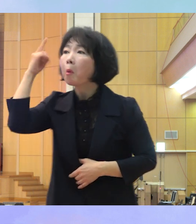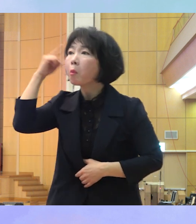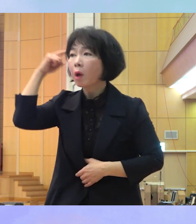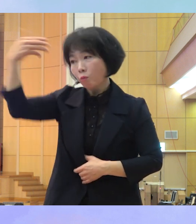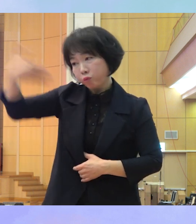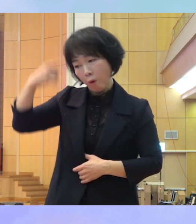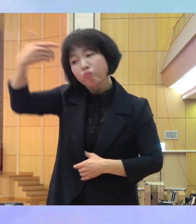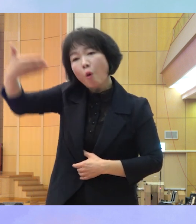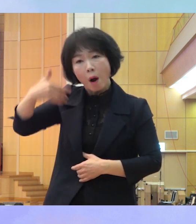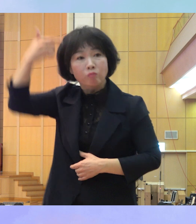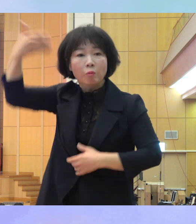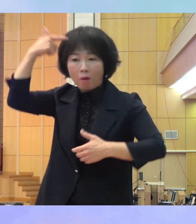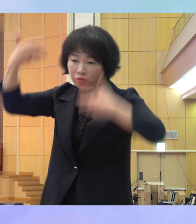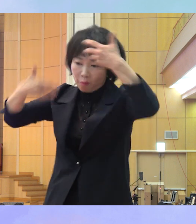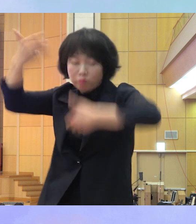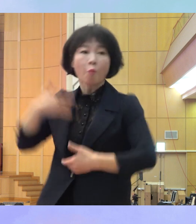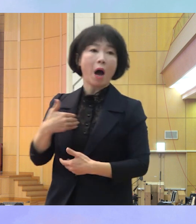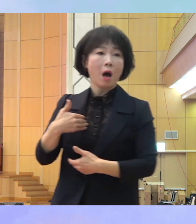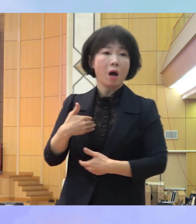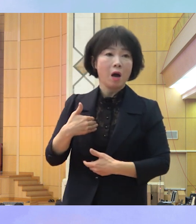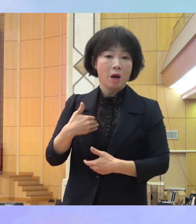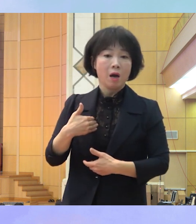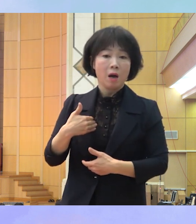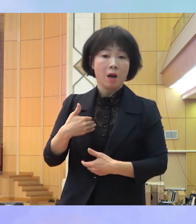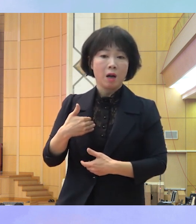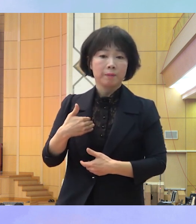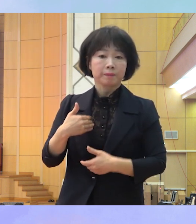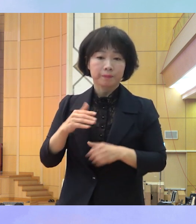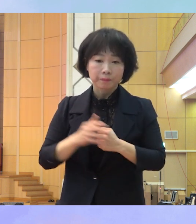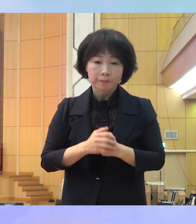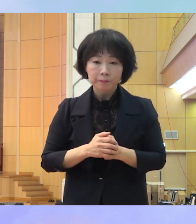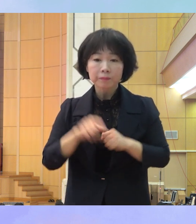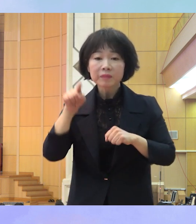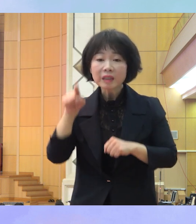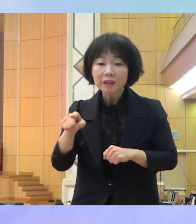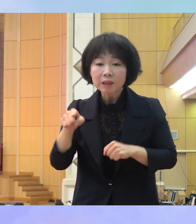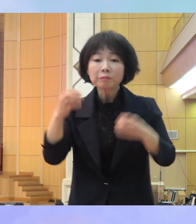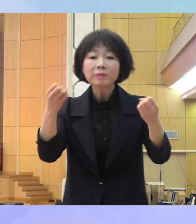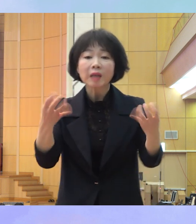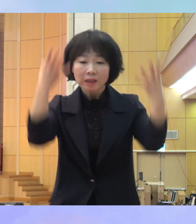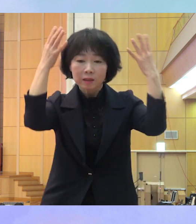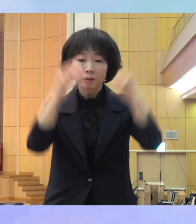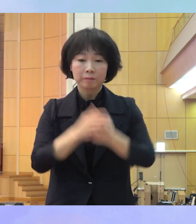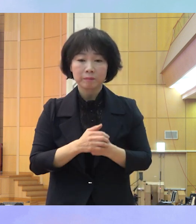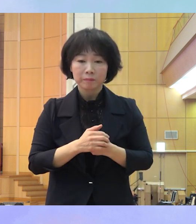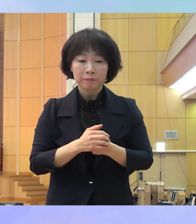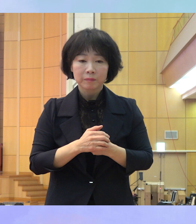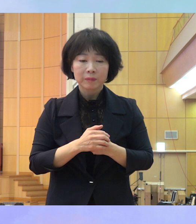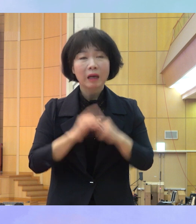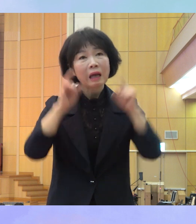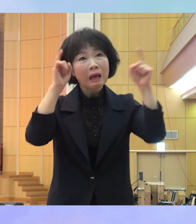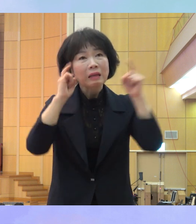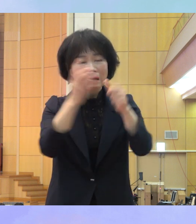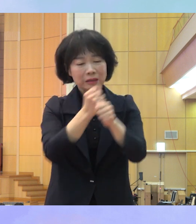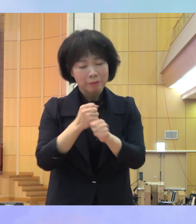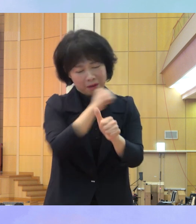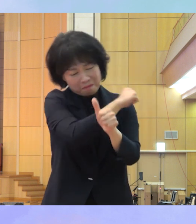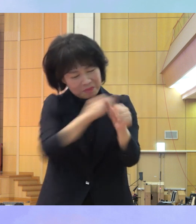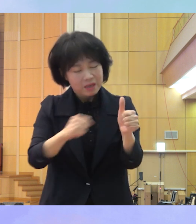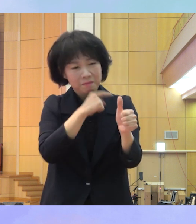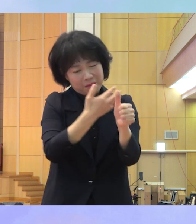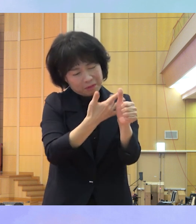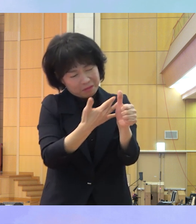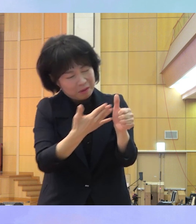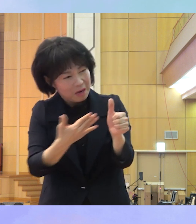하고 물어볼 거 아니야. 이 예식이 이렇게 양을 잡아서 양고기는